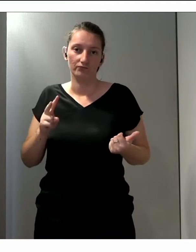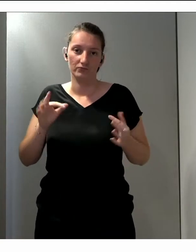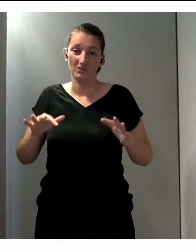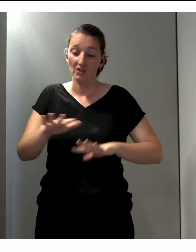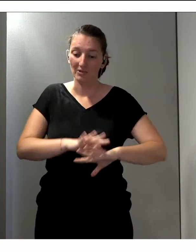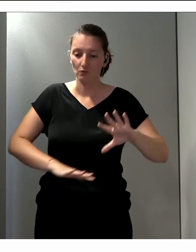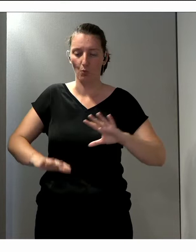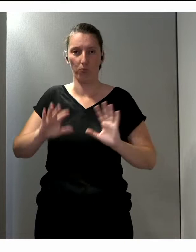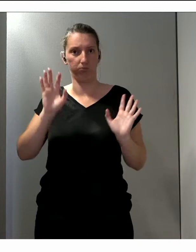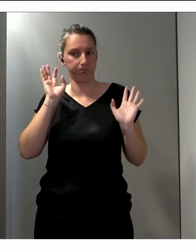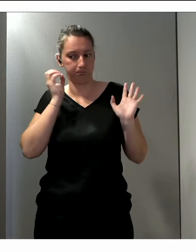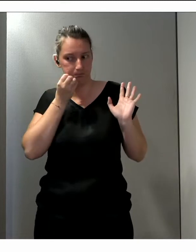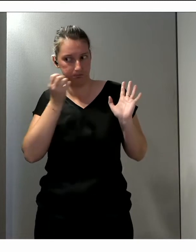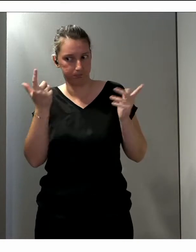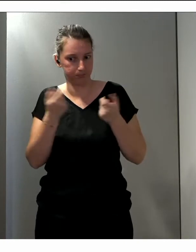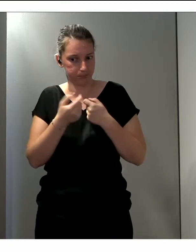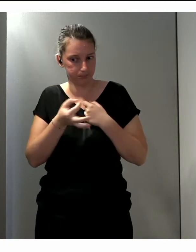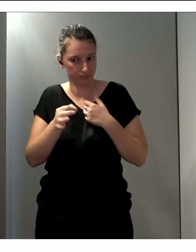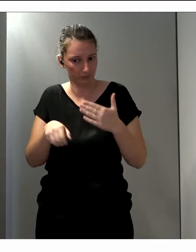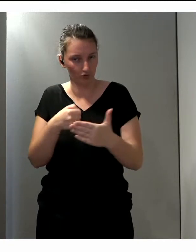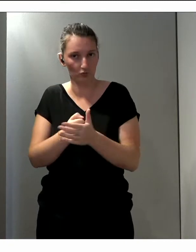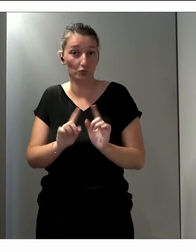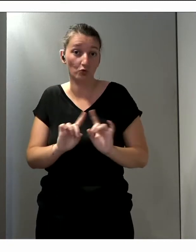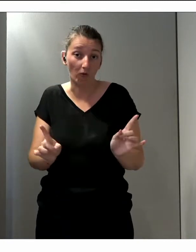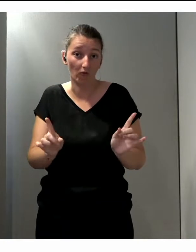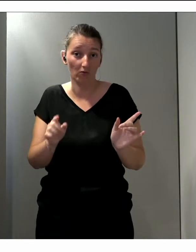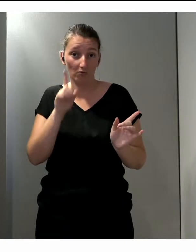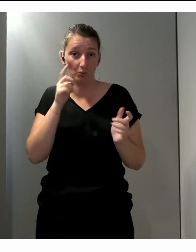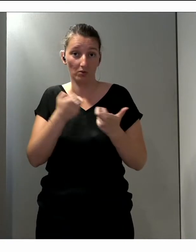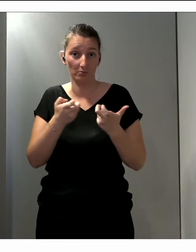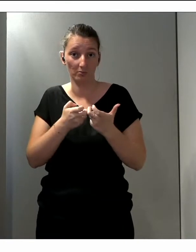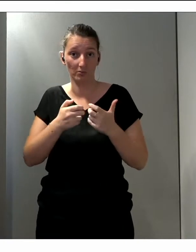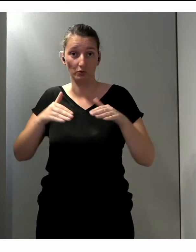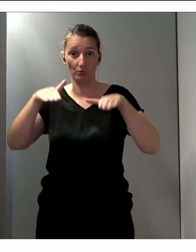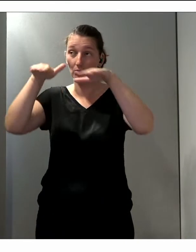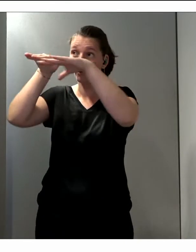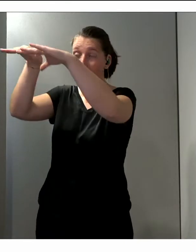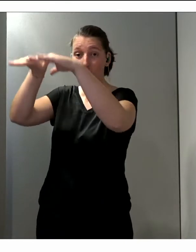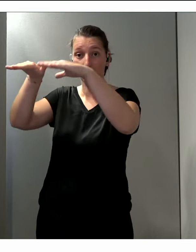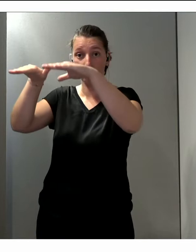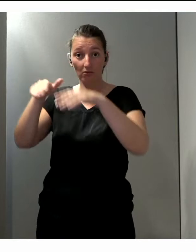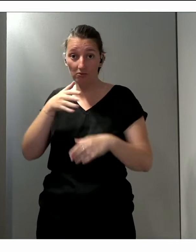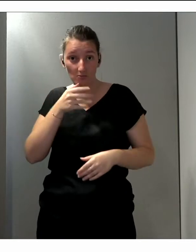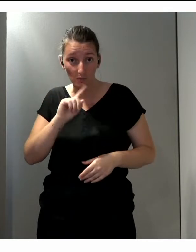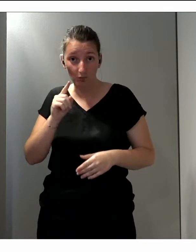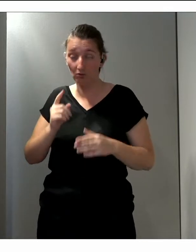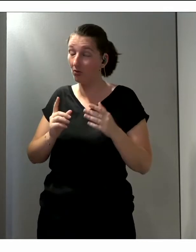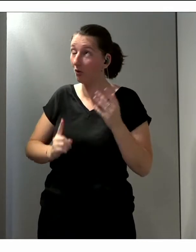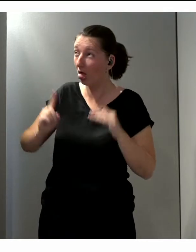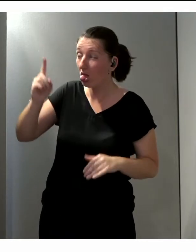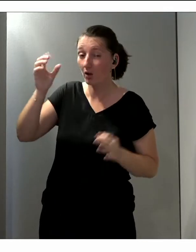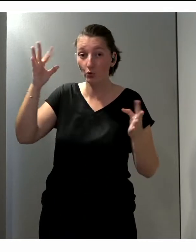aménagements raisonnables jusqu'au bout, puisque par exemple les étagères n'étaient pas du tout à la bonne hauteur, le téléphone des fois n'était pas accessible